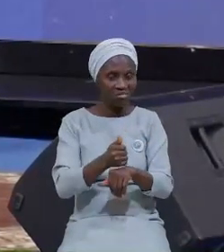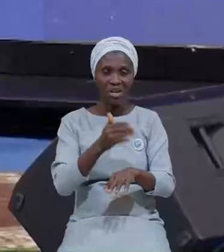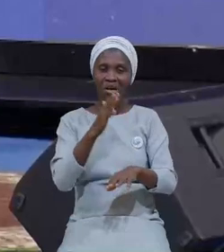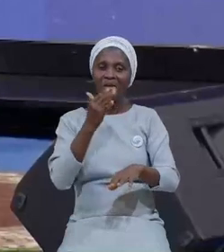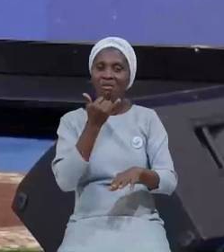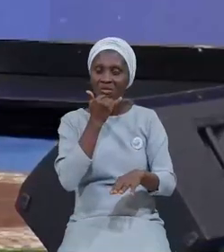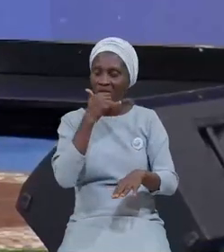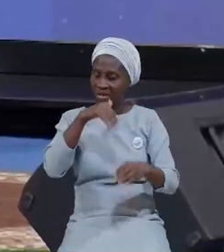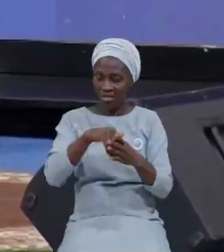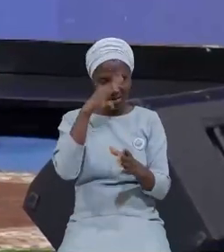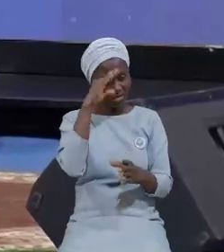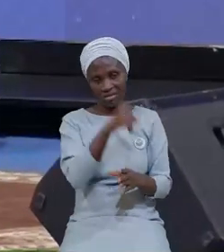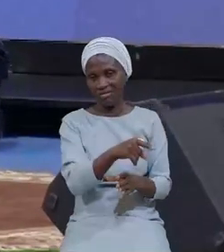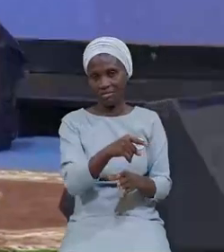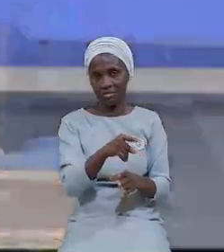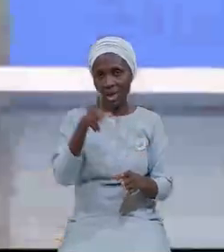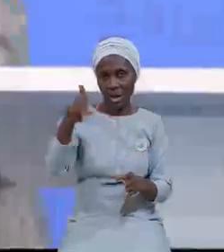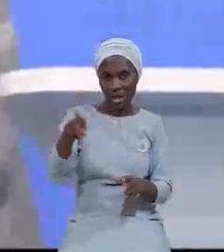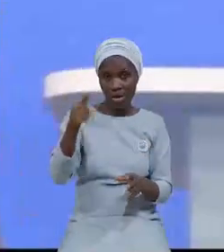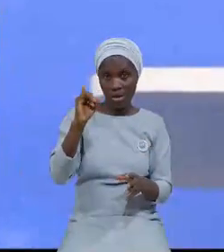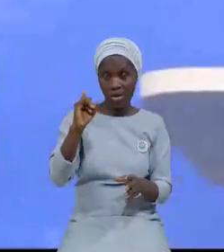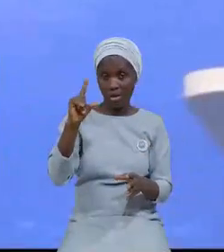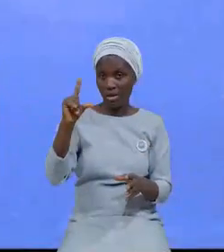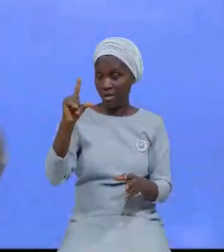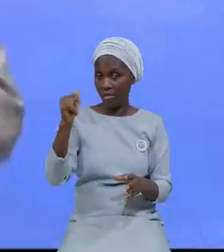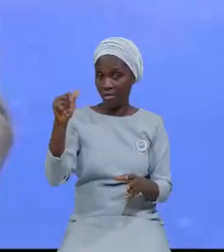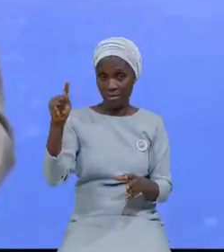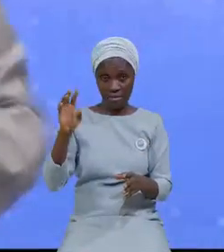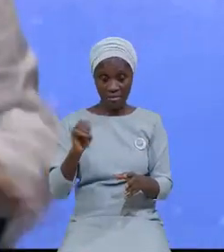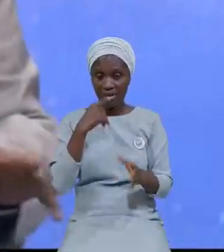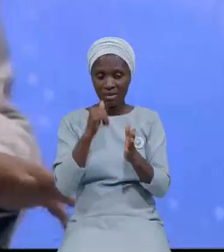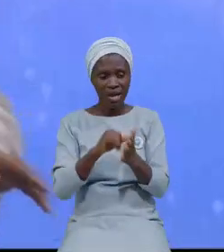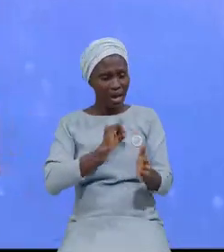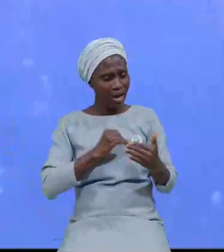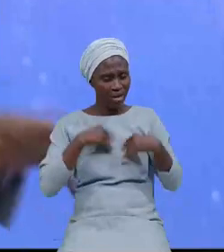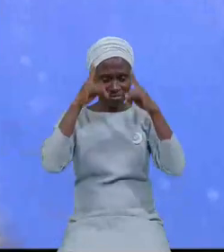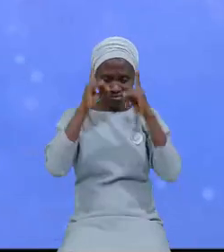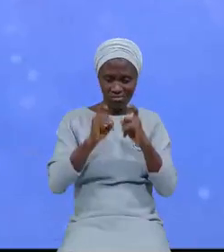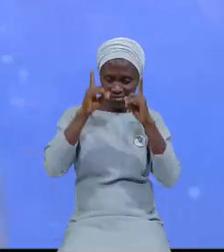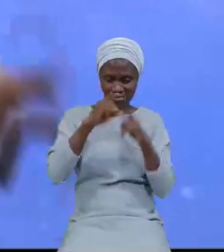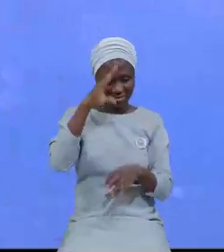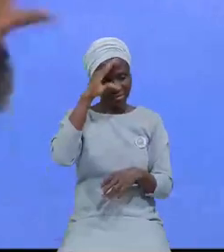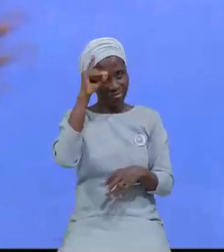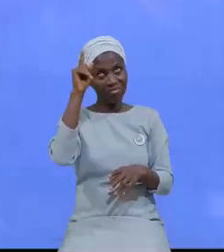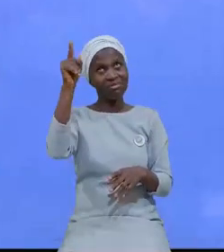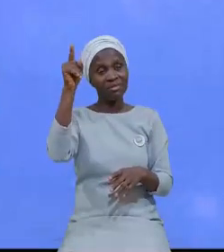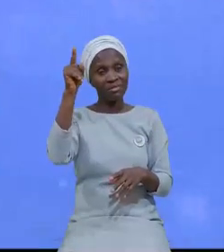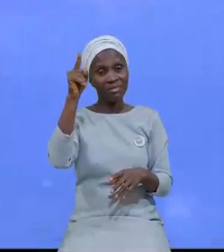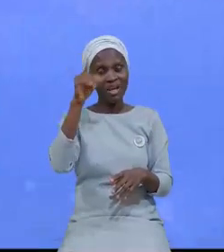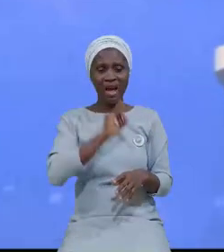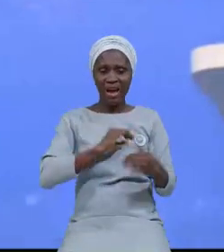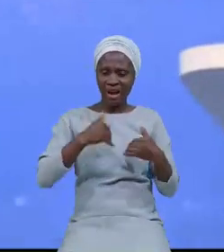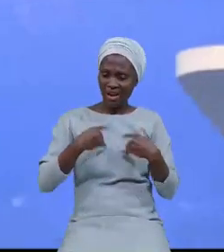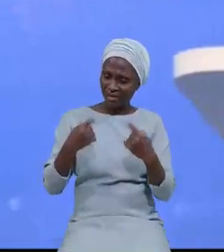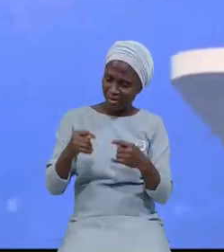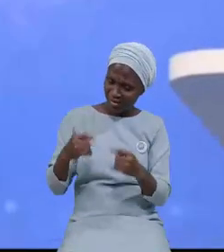Pilate dit je l'ai examiné je l'ai poser des questions je